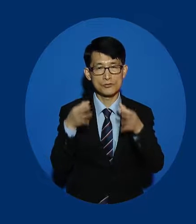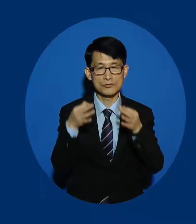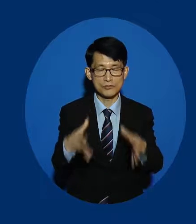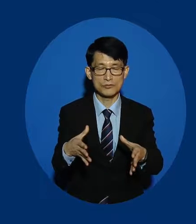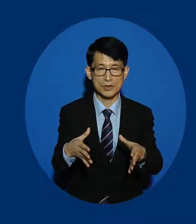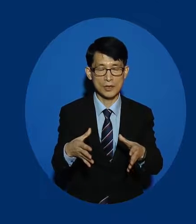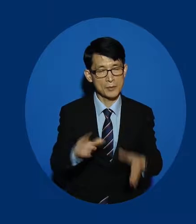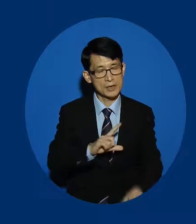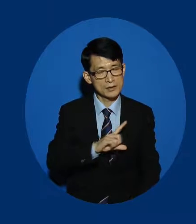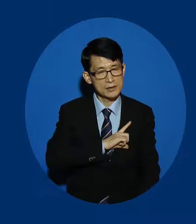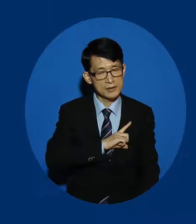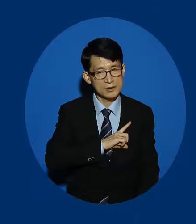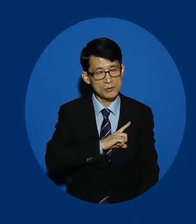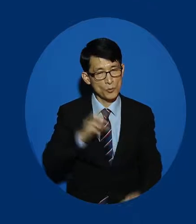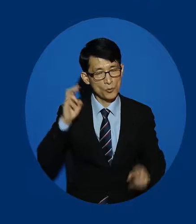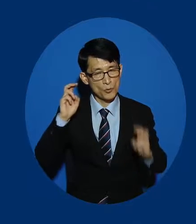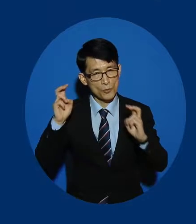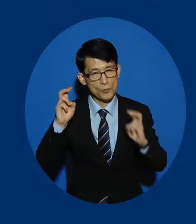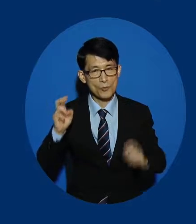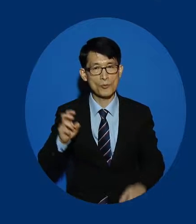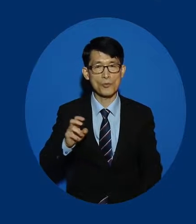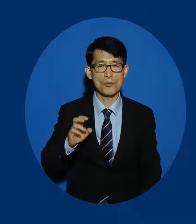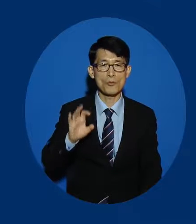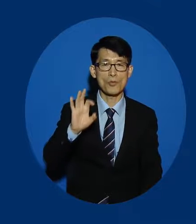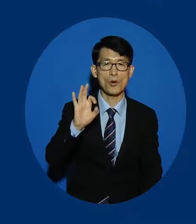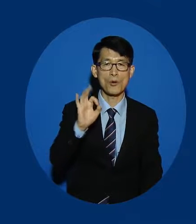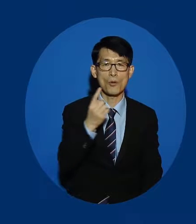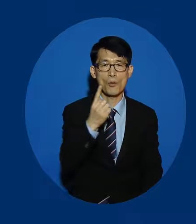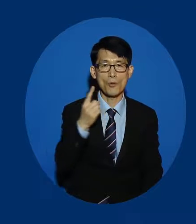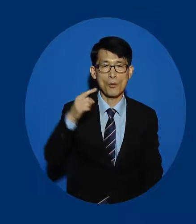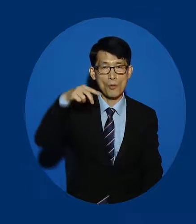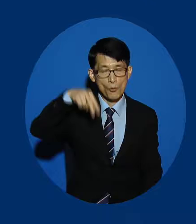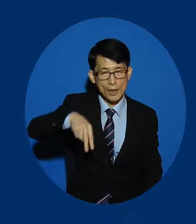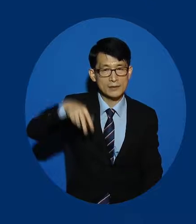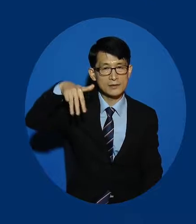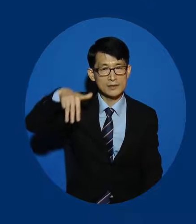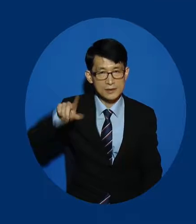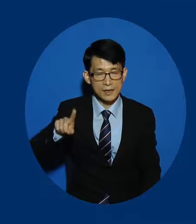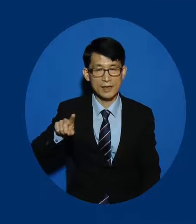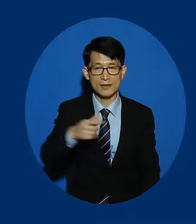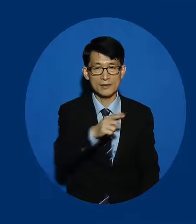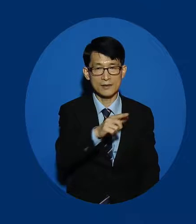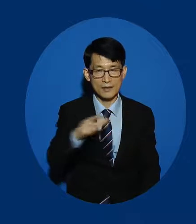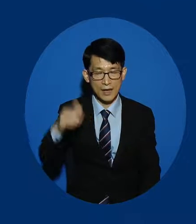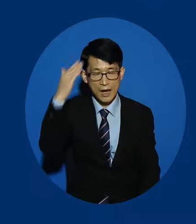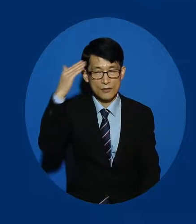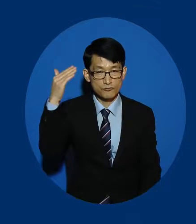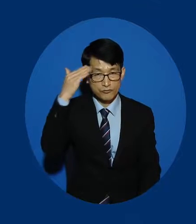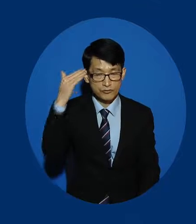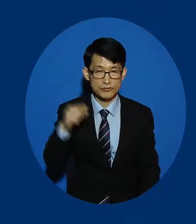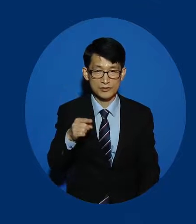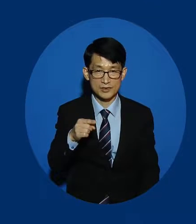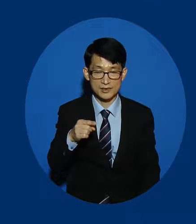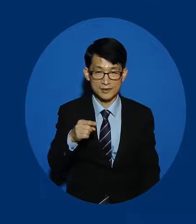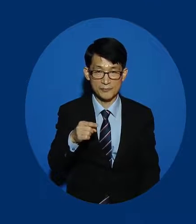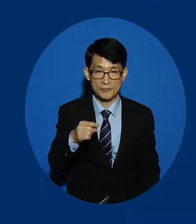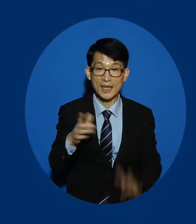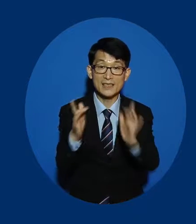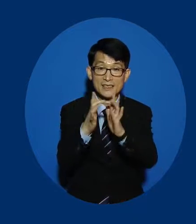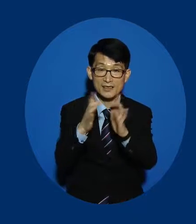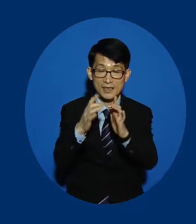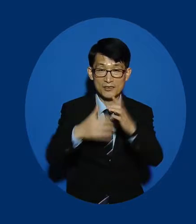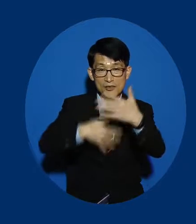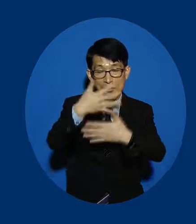들으면 다 아실 거예요. 뭐 왓챠라든가 티빙이라든가 웨이브 같은 그런 국내의 OTT 서비스 업자들도